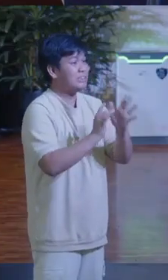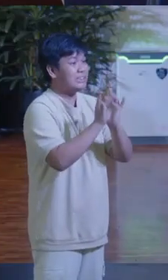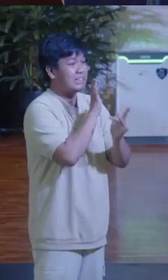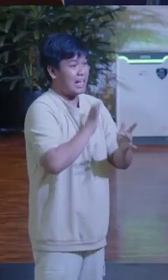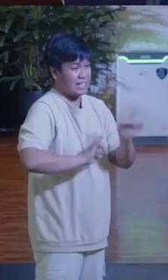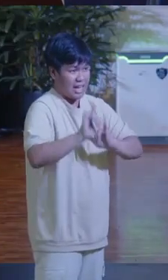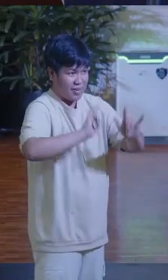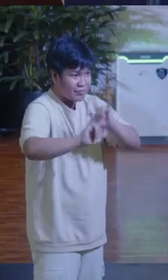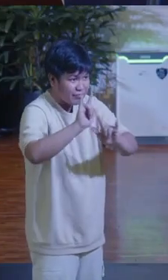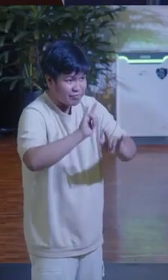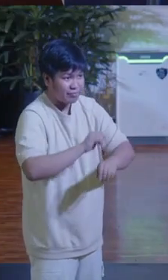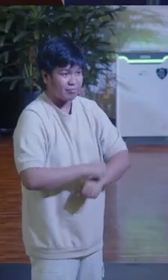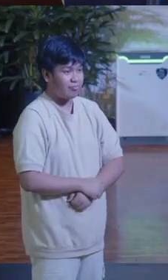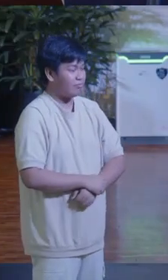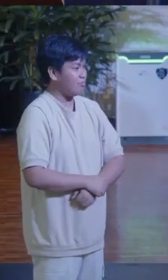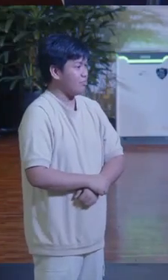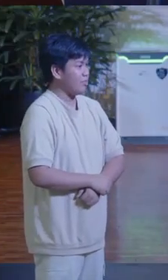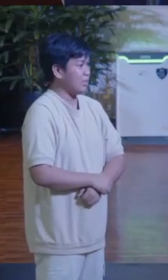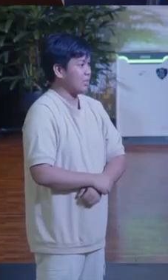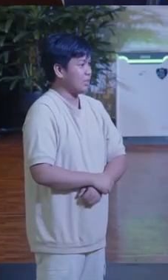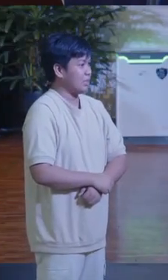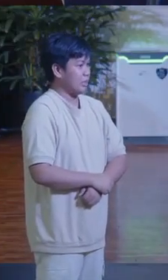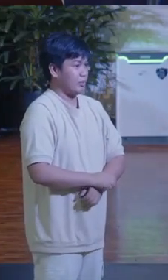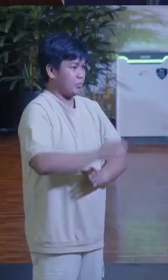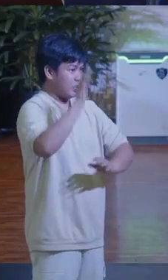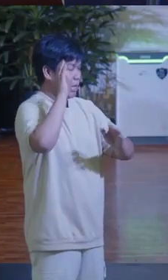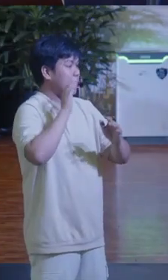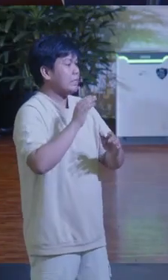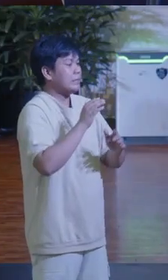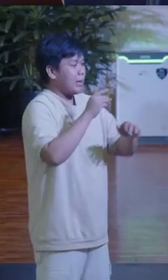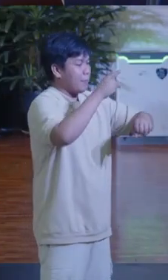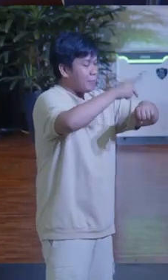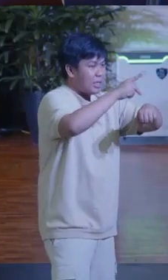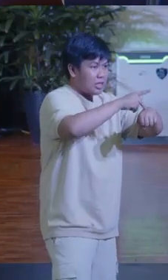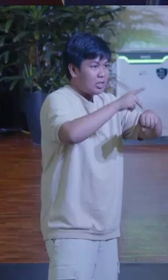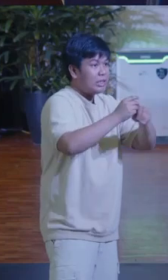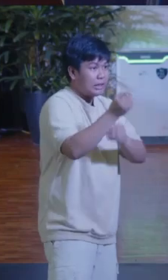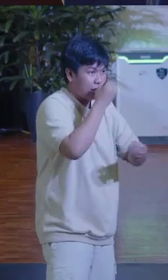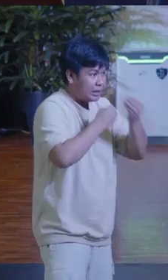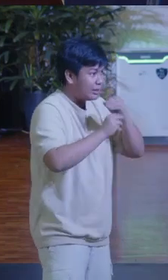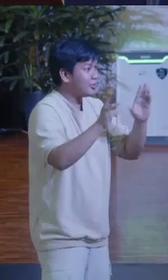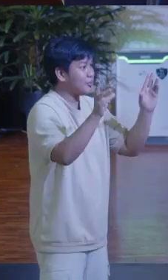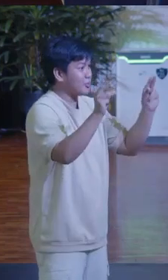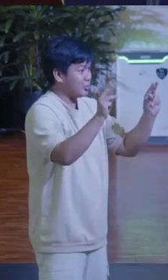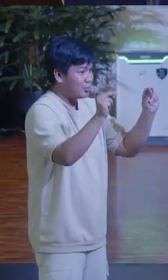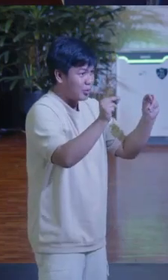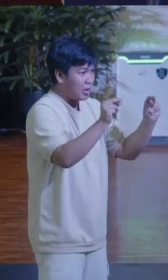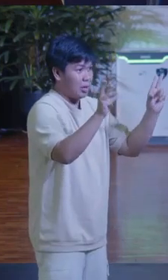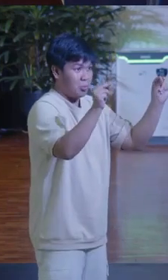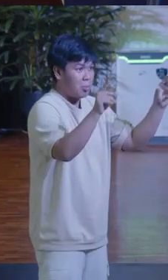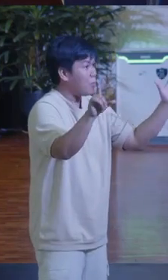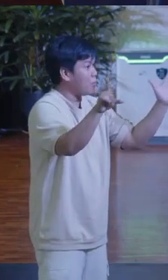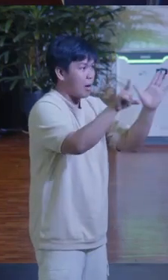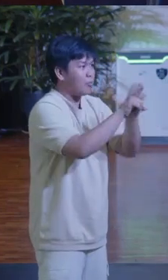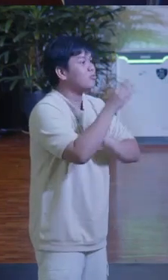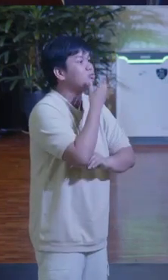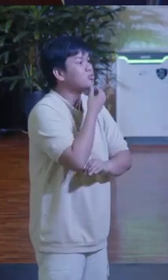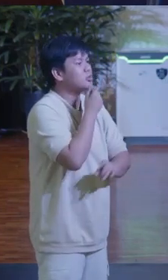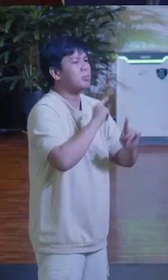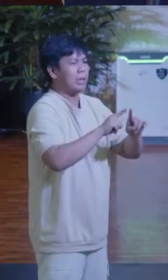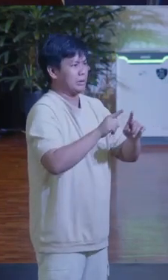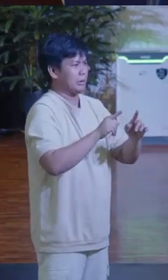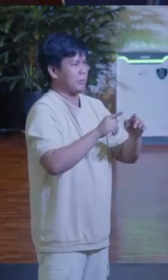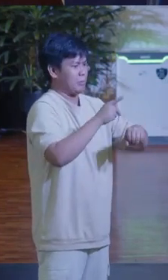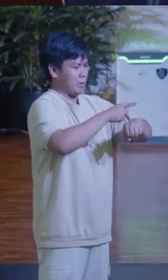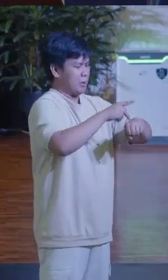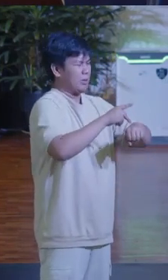kakainin niyo yan, ako ito kakainin ko. Hindi. Kinakain niya kung ano kinakain ng mga hentil. Bakit niya